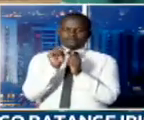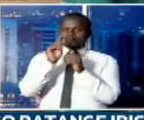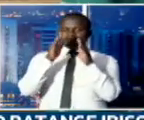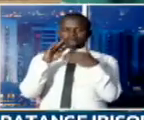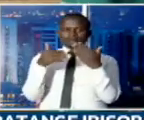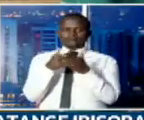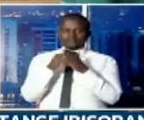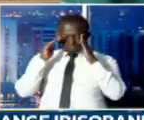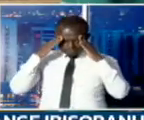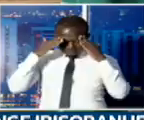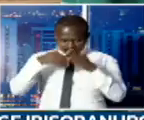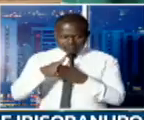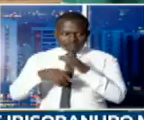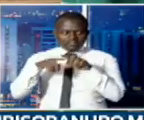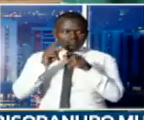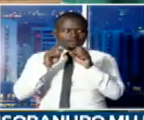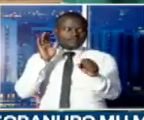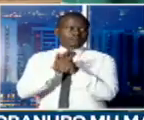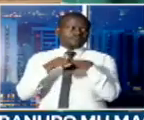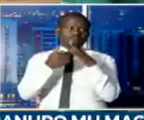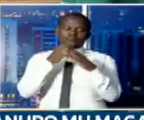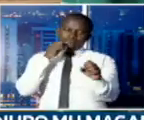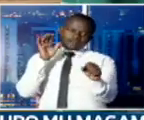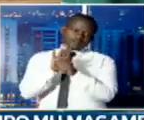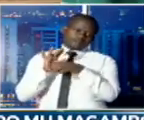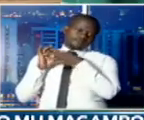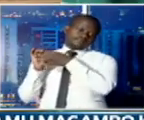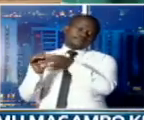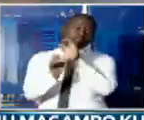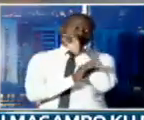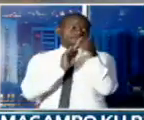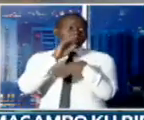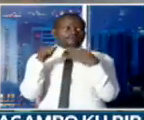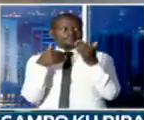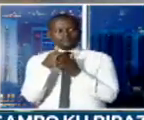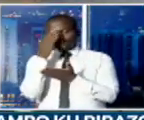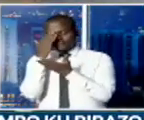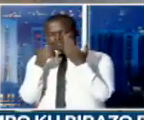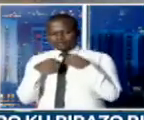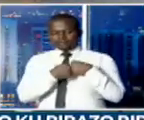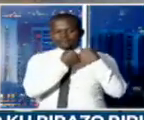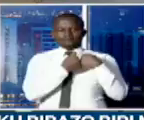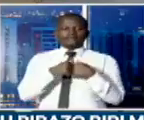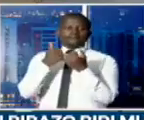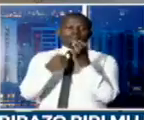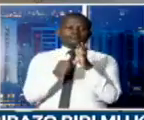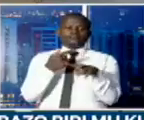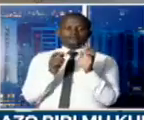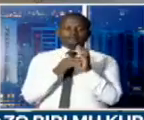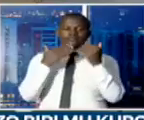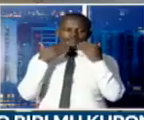n'abanyakenya bibasiwe n'ibitero by'iterabwoba bizeza ubufatanye bw'ibihugu mu guhangana n'iki kibazo.